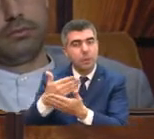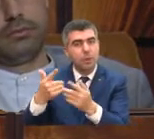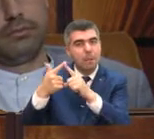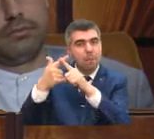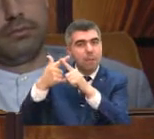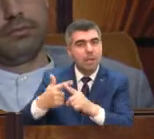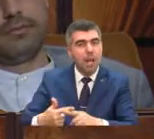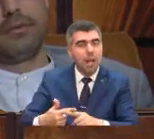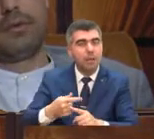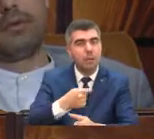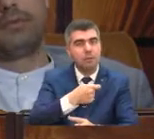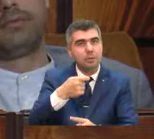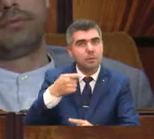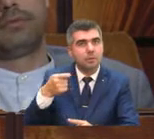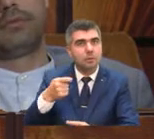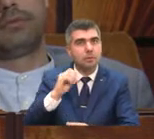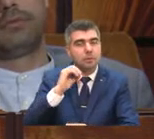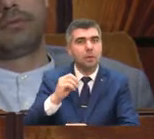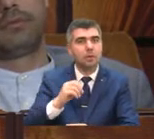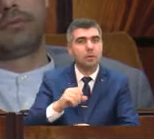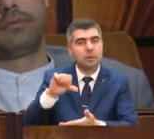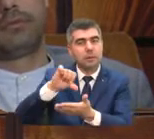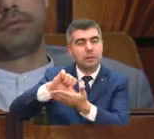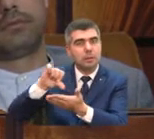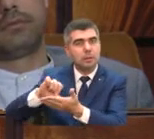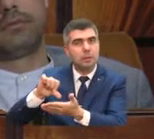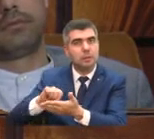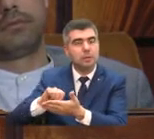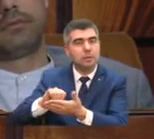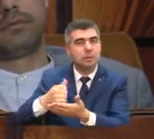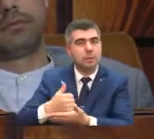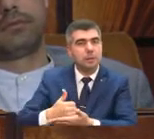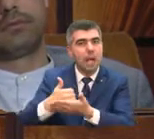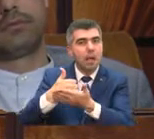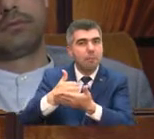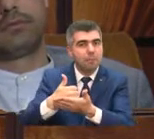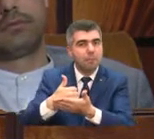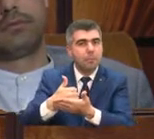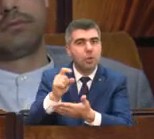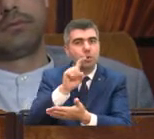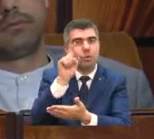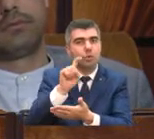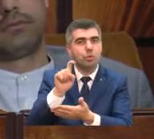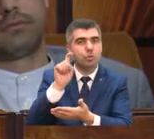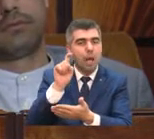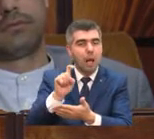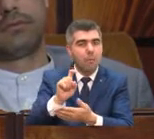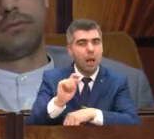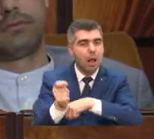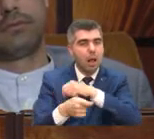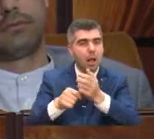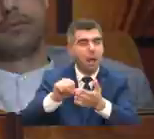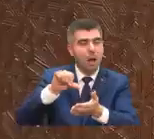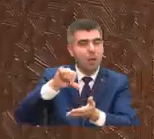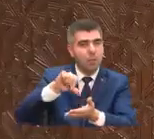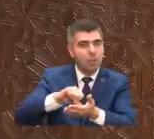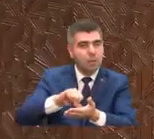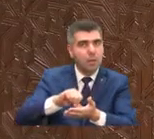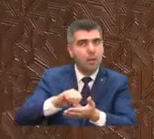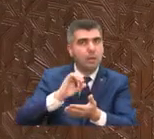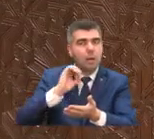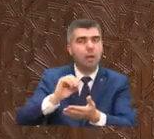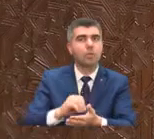لتوزيع هذا الدعم على الجماعات القرويه والمراكز الصعيده؟